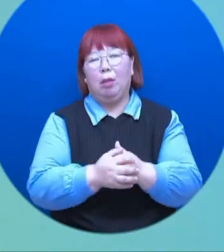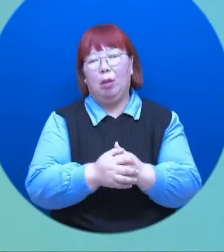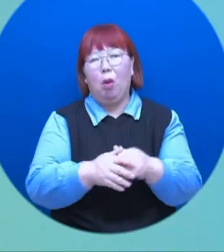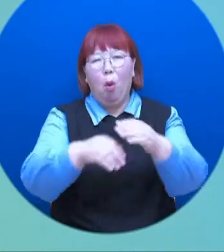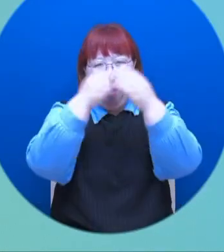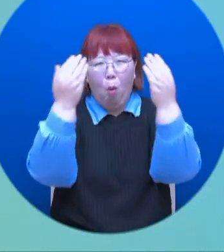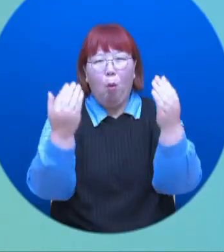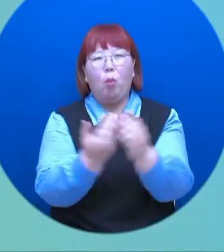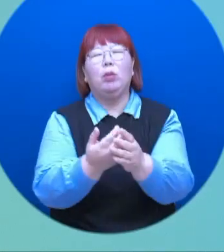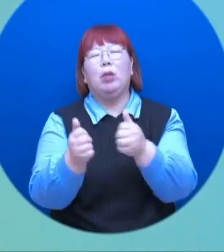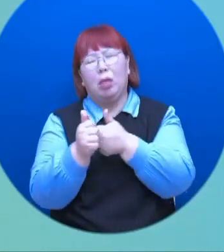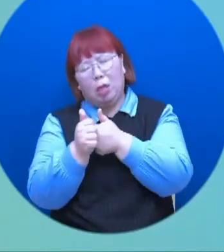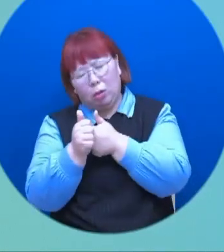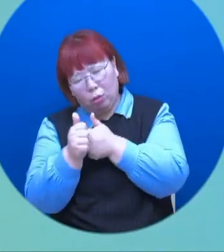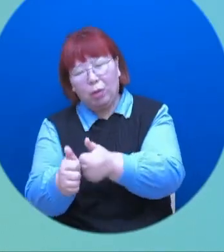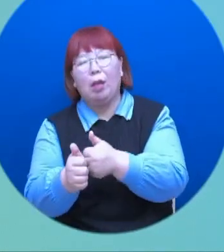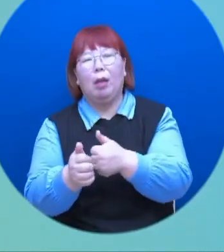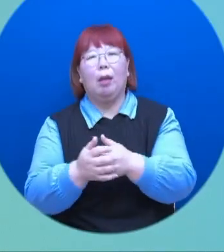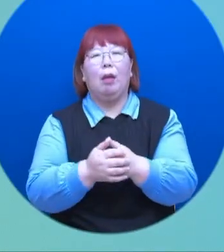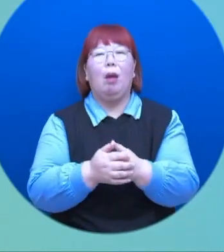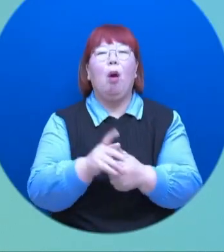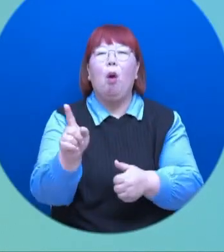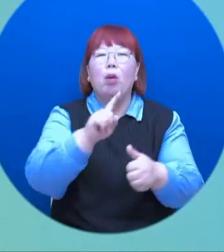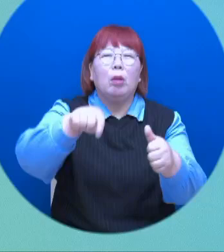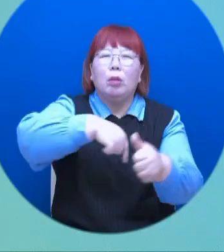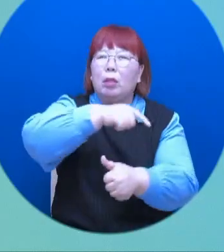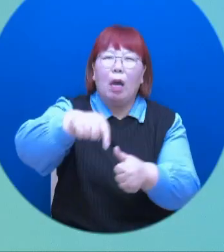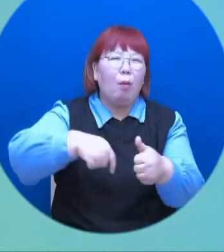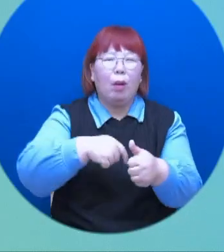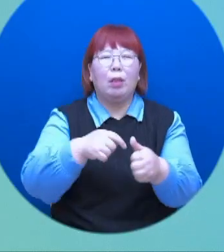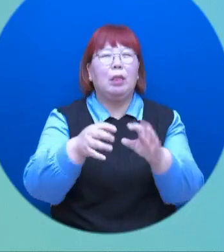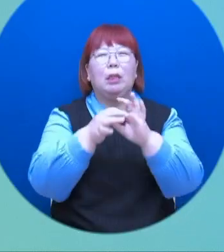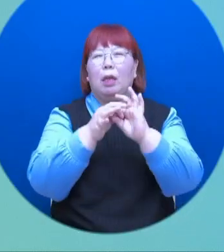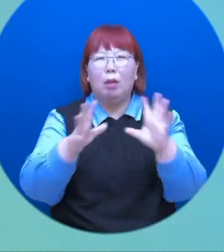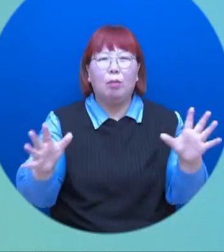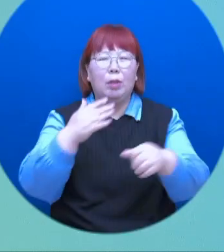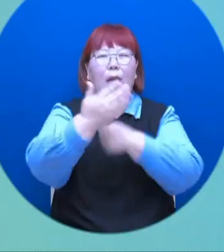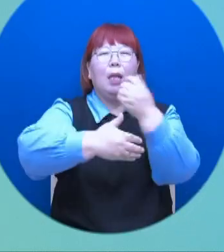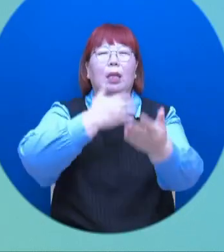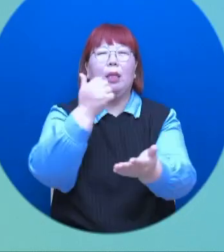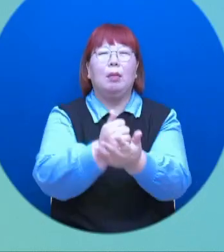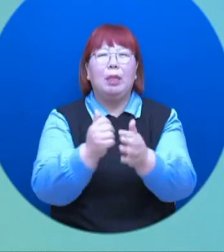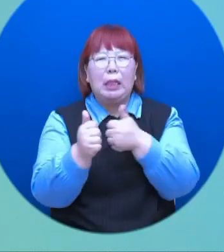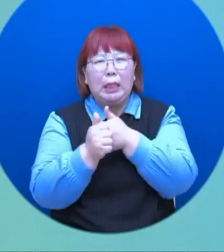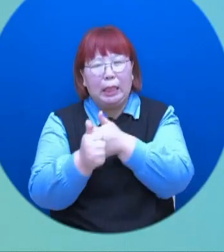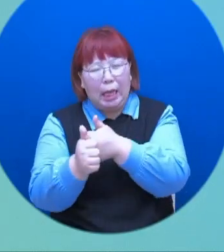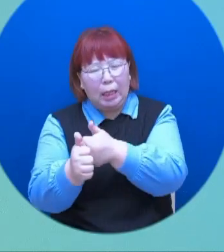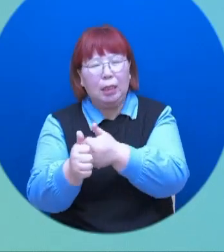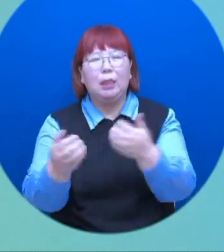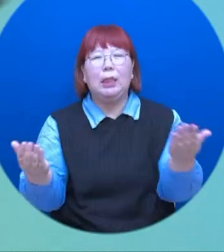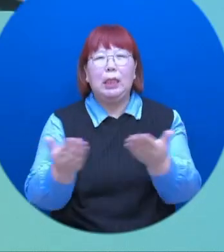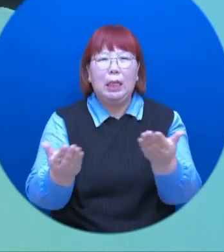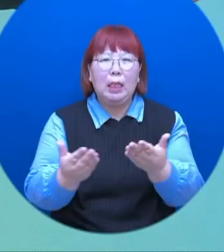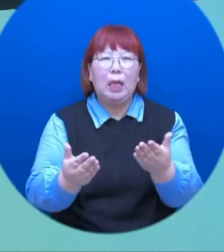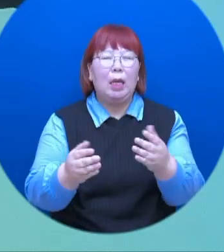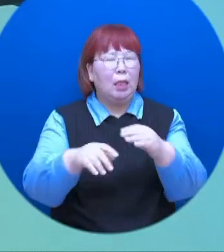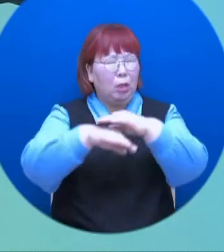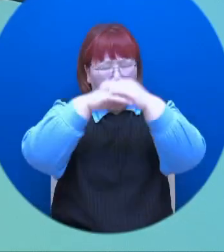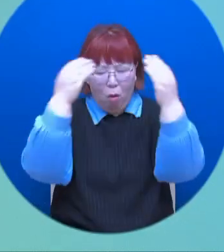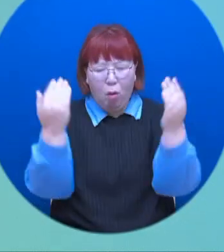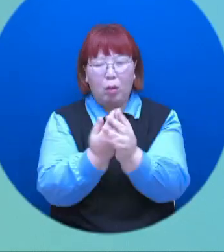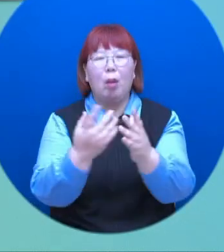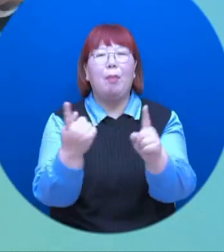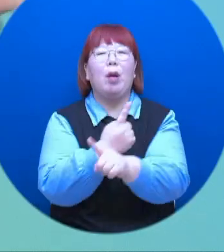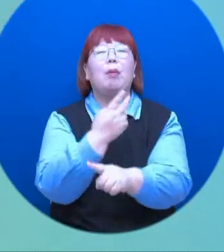온전히 쫓습니다. 뭐다? 어떤 상황, 어떤 형편에 있든지 하나님을 섬기고 하나님을 따르는 일에 전혀 변함이 없는